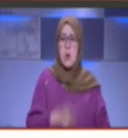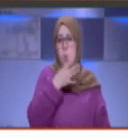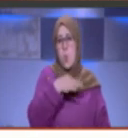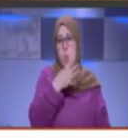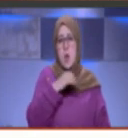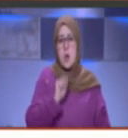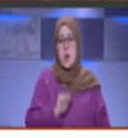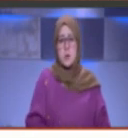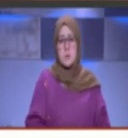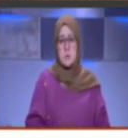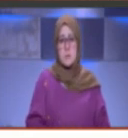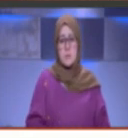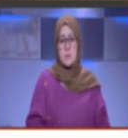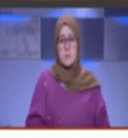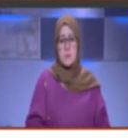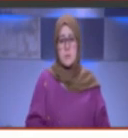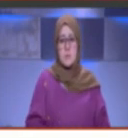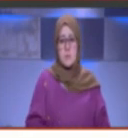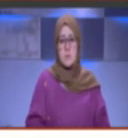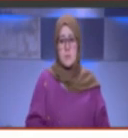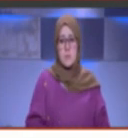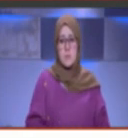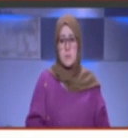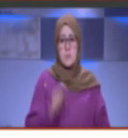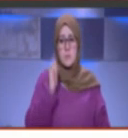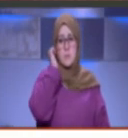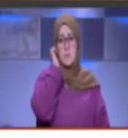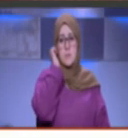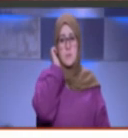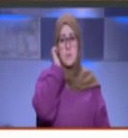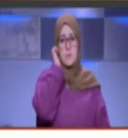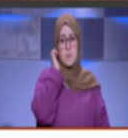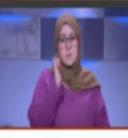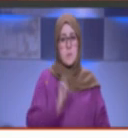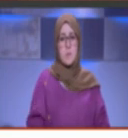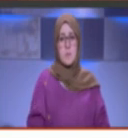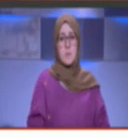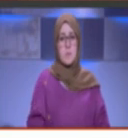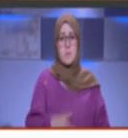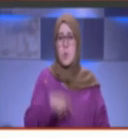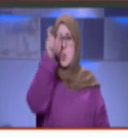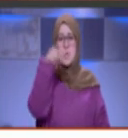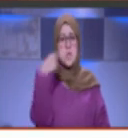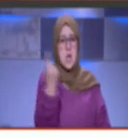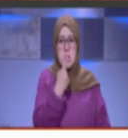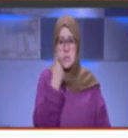اتكلمت عليه. فهو كانسان عادي اصيب بالمرض